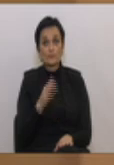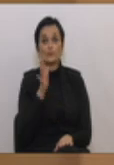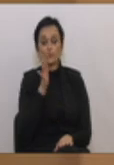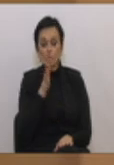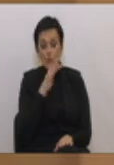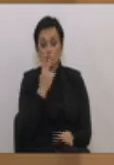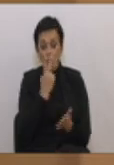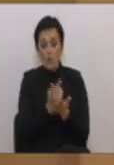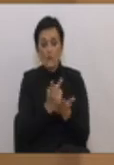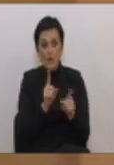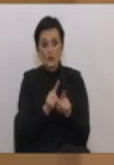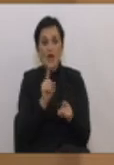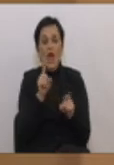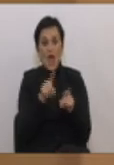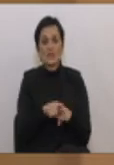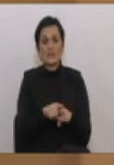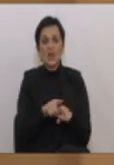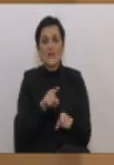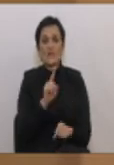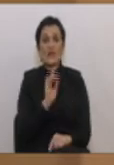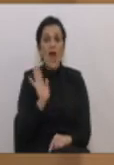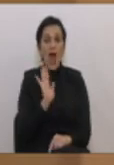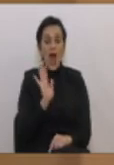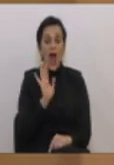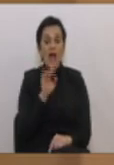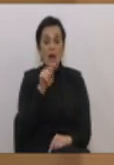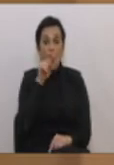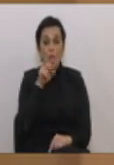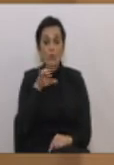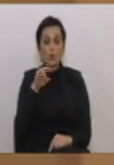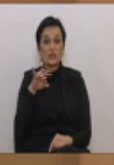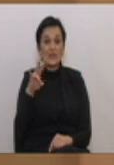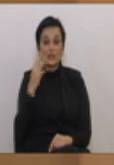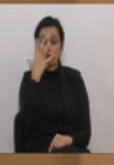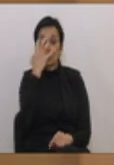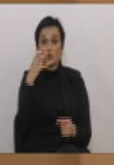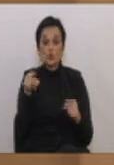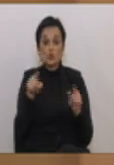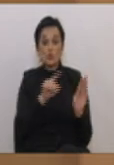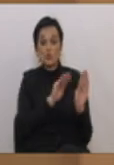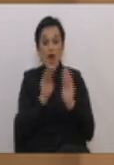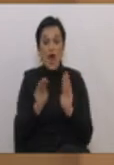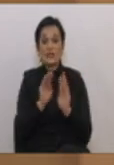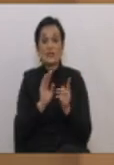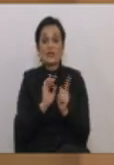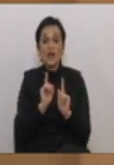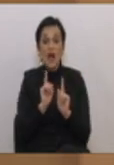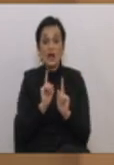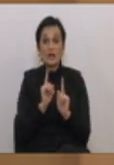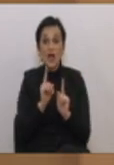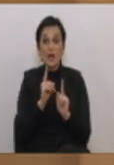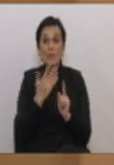გვაჩვენებს, ასევე არა პუტინის სურათის ტრიალისთვის, არამედ იმისათვის, როგორც